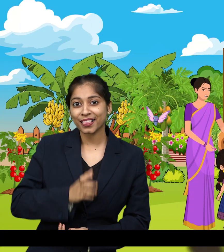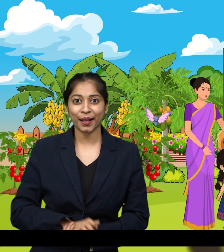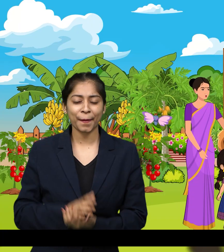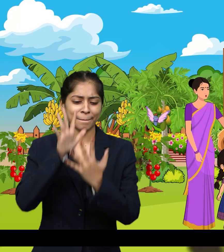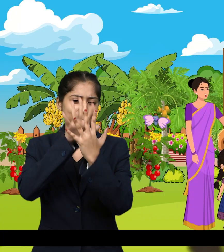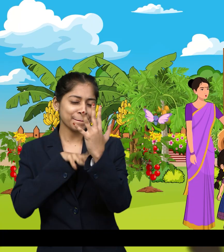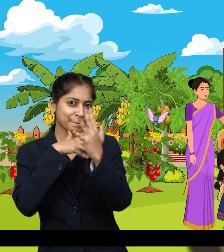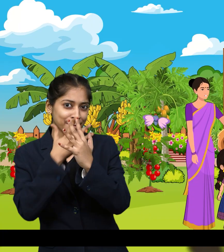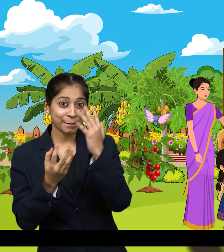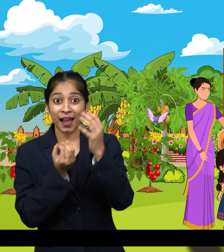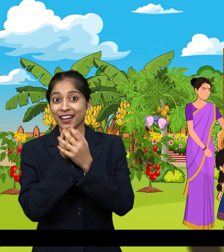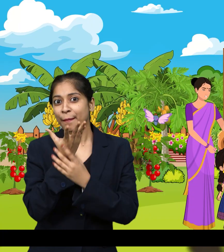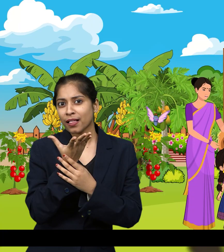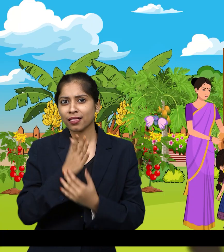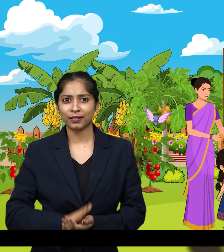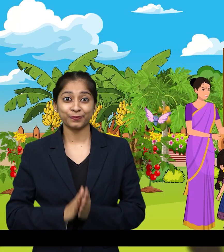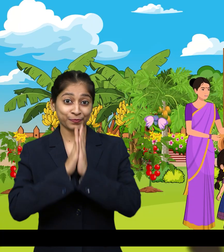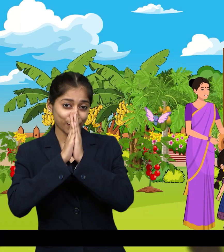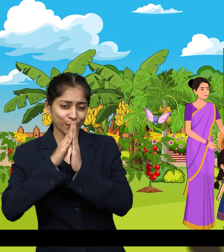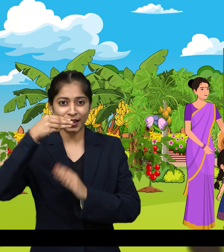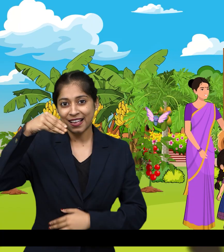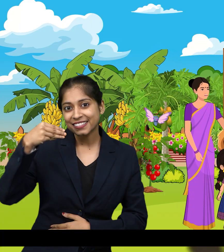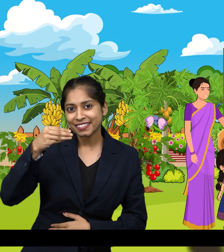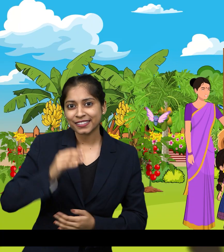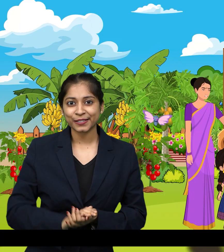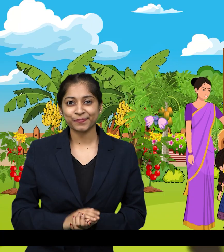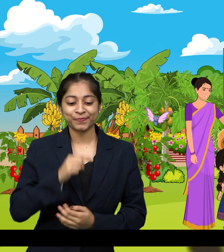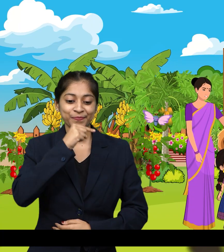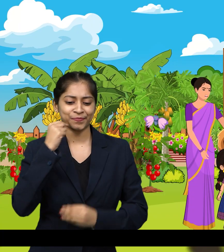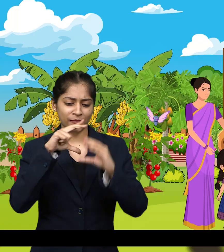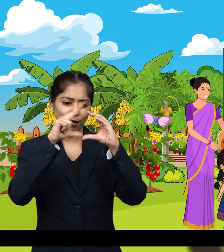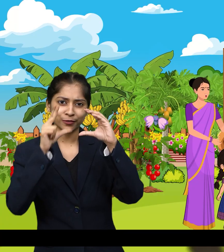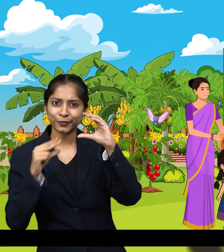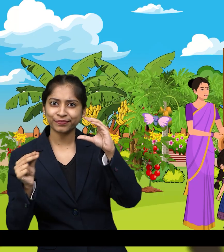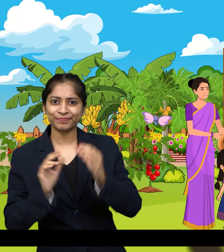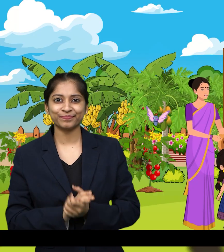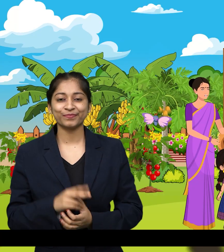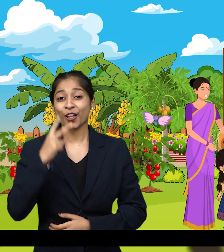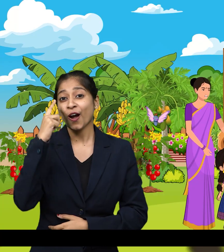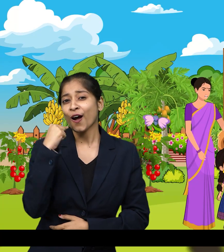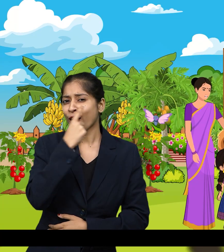పైనాపిల్, తులసి, బీట్రూట్, ఉల్లిపాయ.